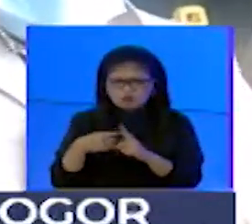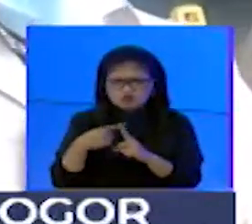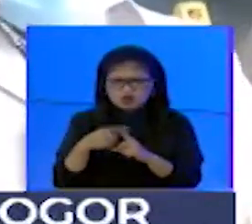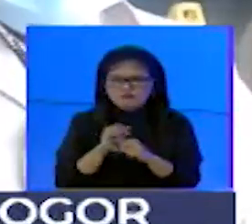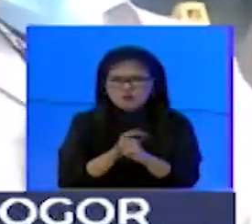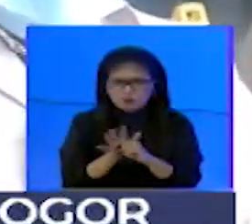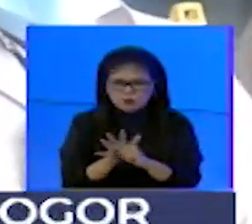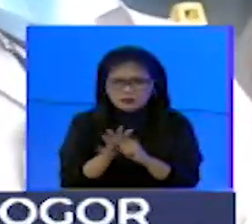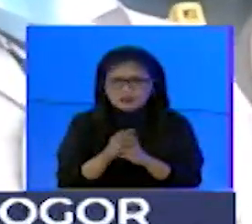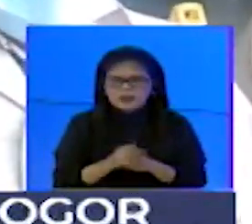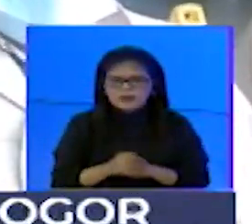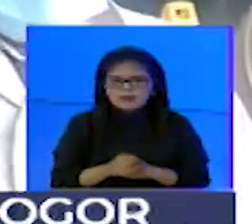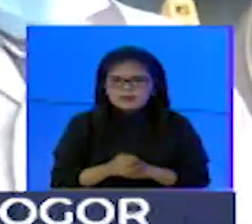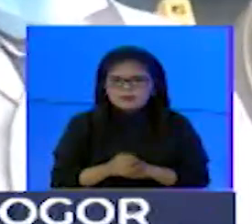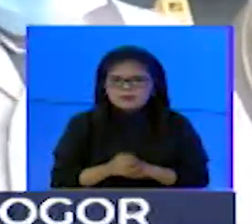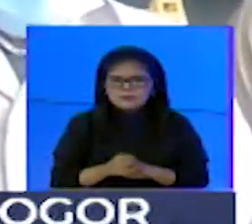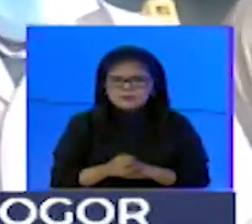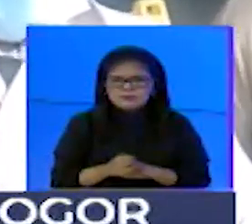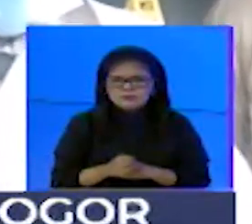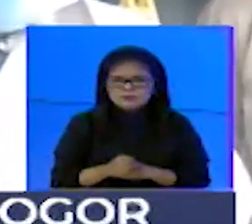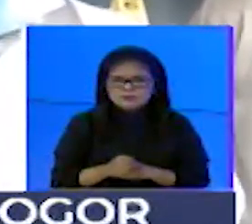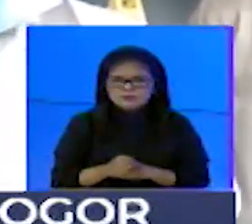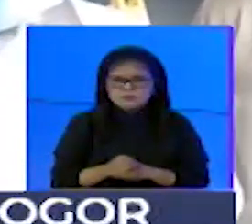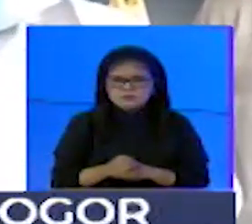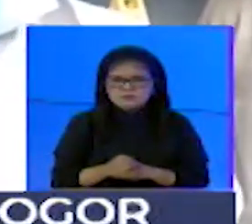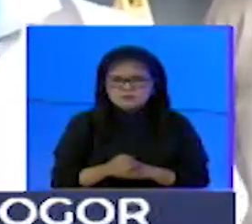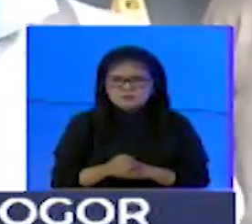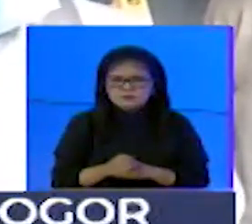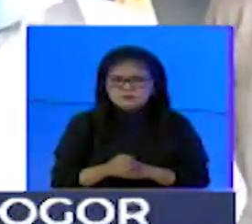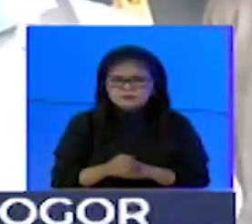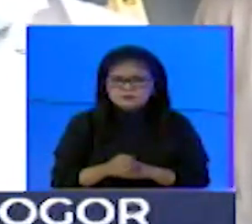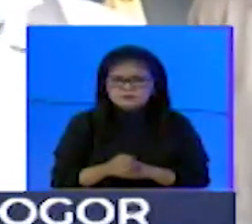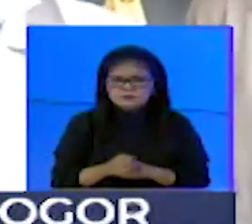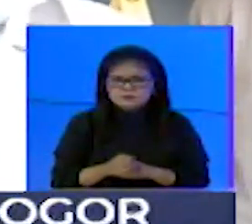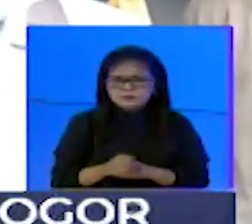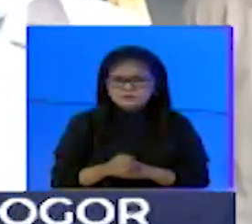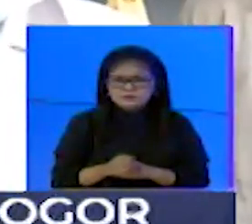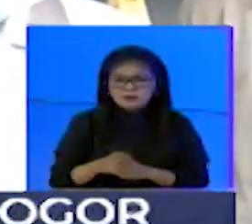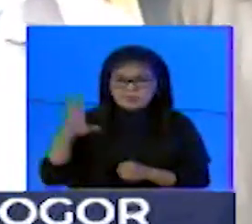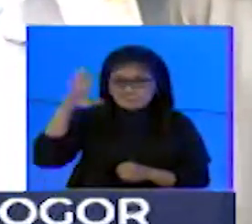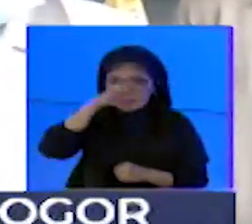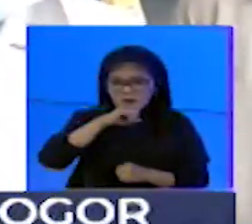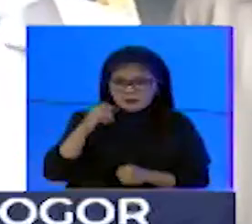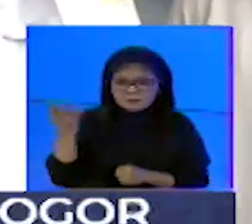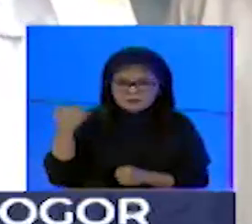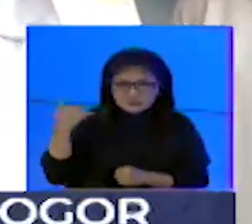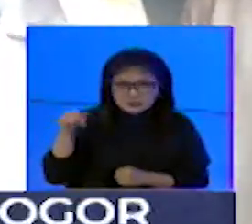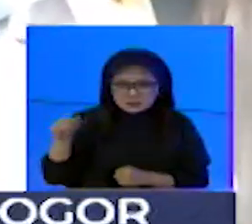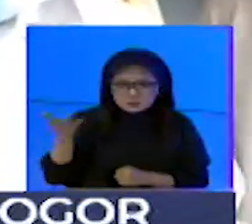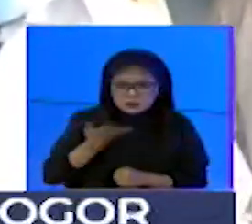positif terkena COVID. Maka tadi malam kami diberikan briefing oleh